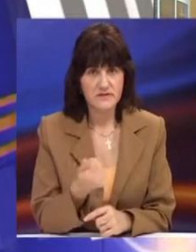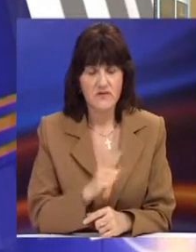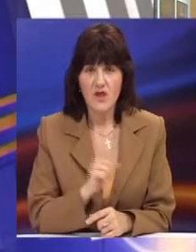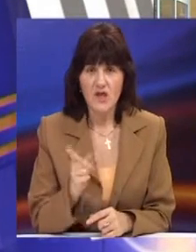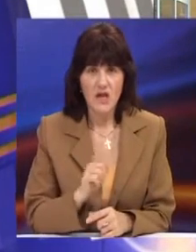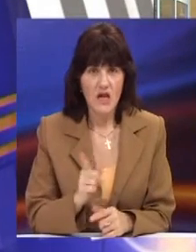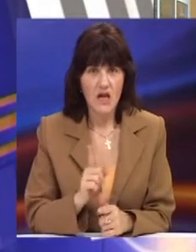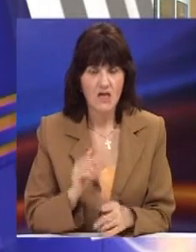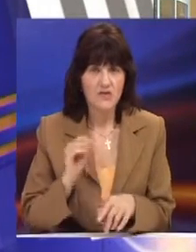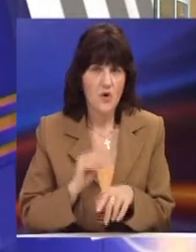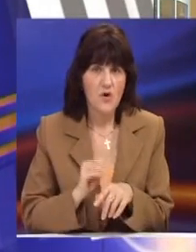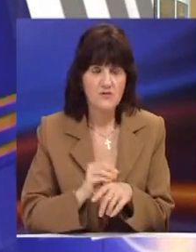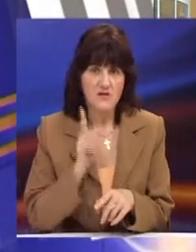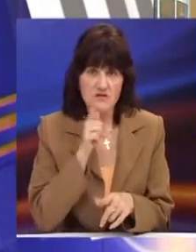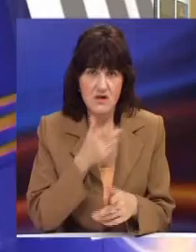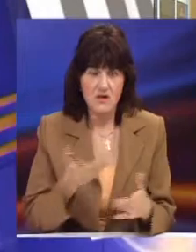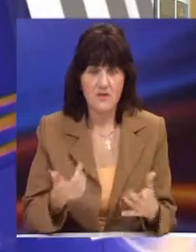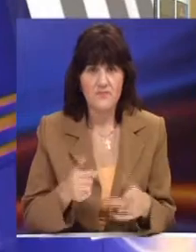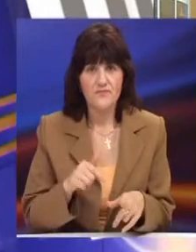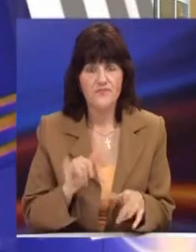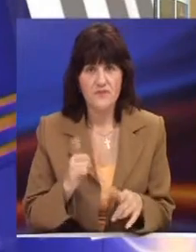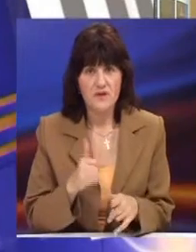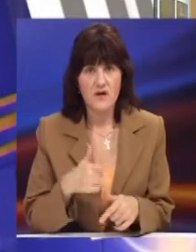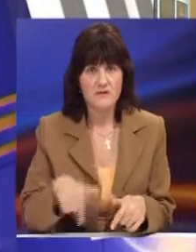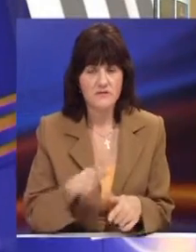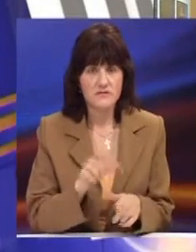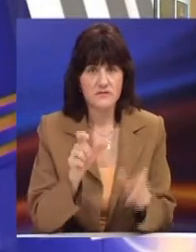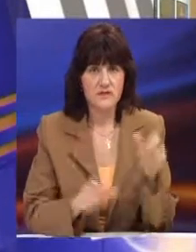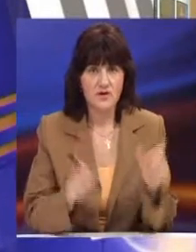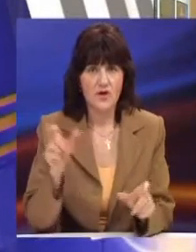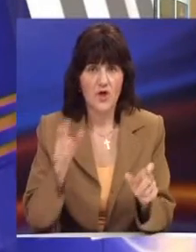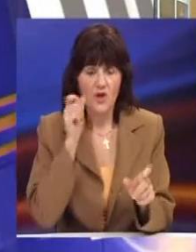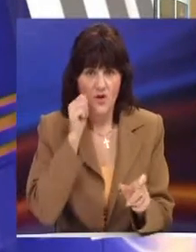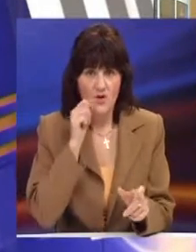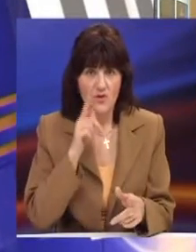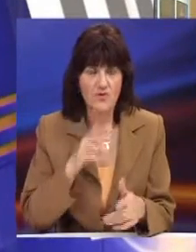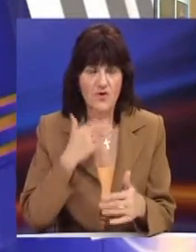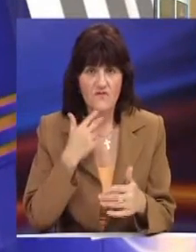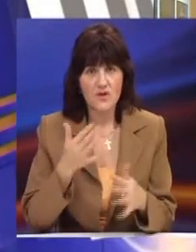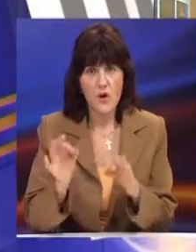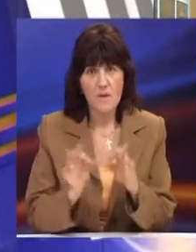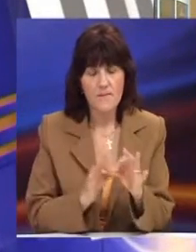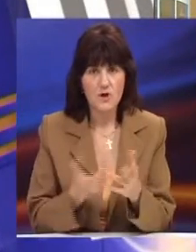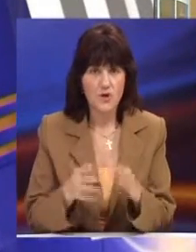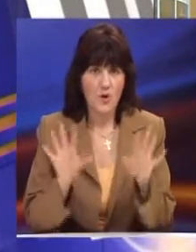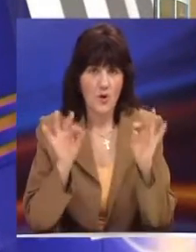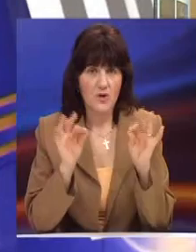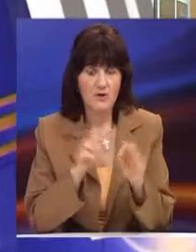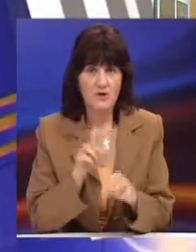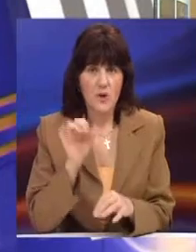cene, znači nisu osetne, ipak smo izašli u susreti našim mušterijama, tako da kažem u proseku ponavljam će